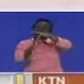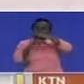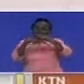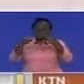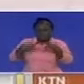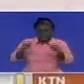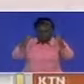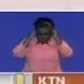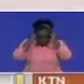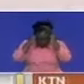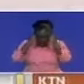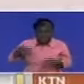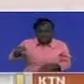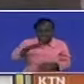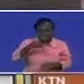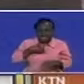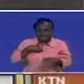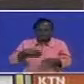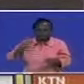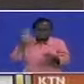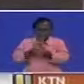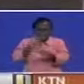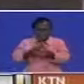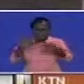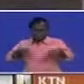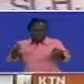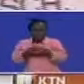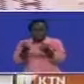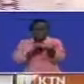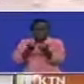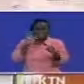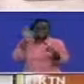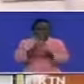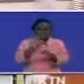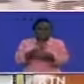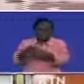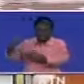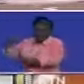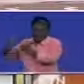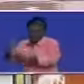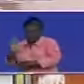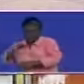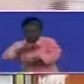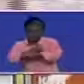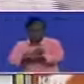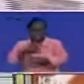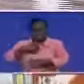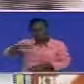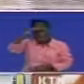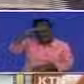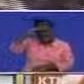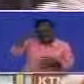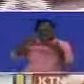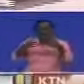wakijaribu kusoma. Eneo hili lina msongamano wa watu na shughuli nyingi. Mkabala wa shule hii, maeneo ya ulevi yako